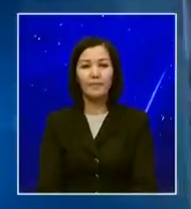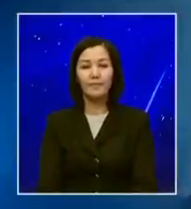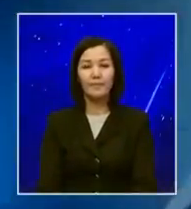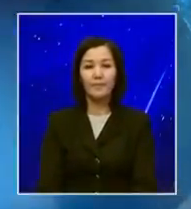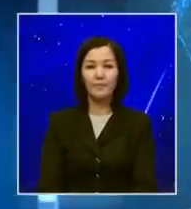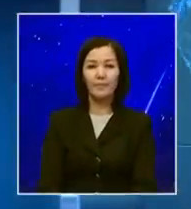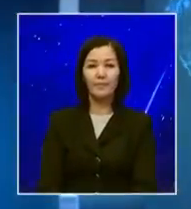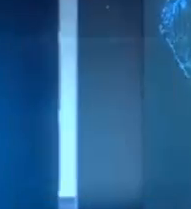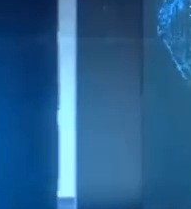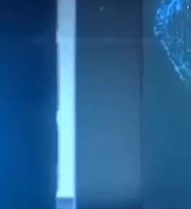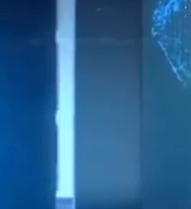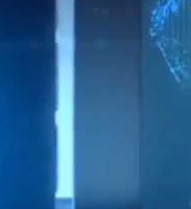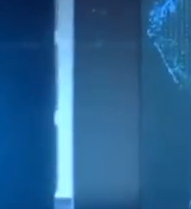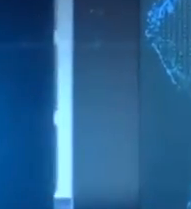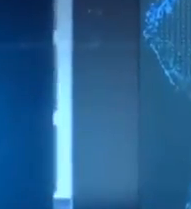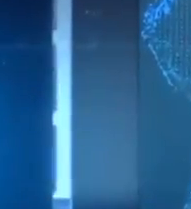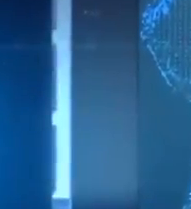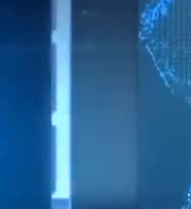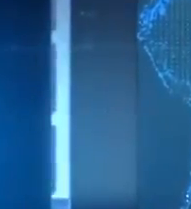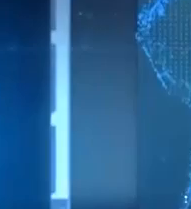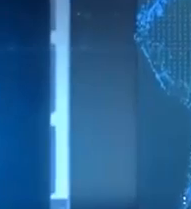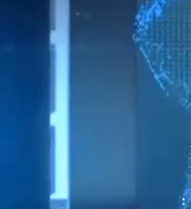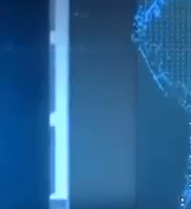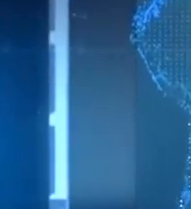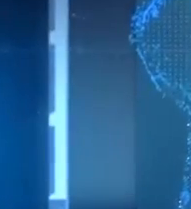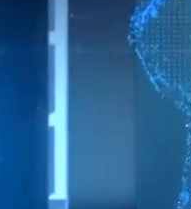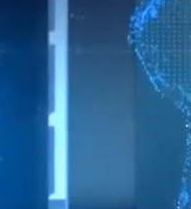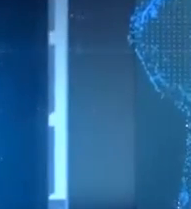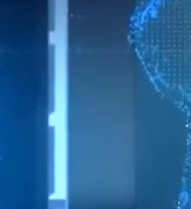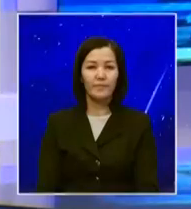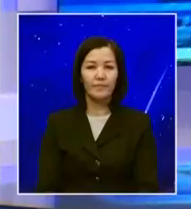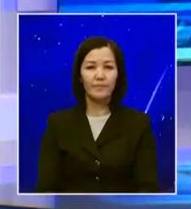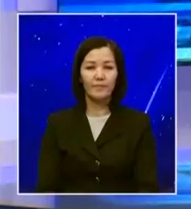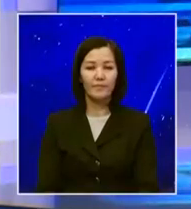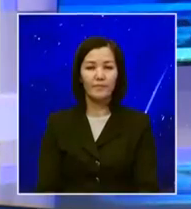Камшат Мұхамеджан, Абзал Нүсіп, Жетсу арнасы, Талдықорған.